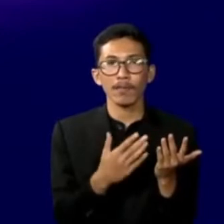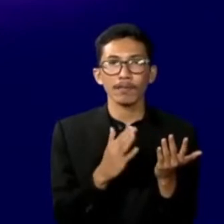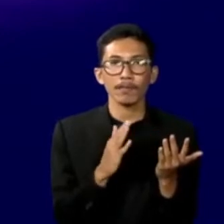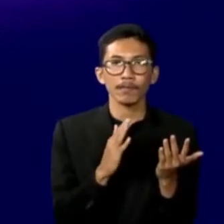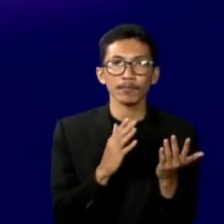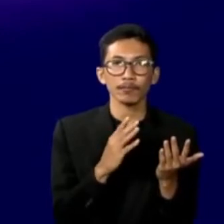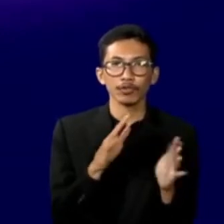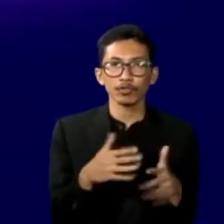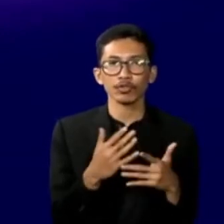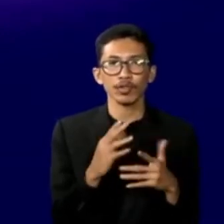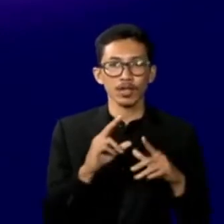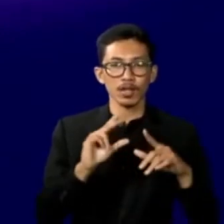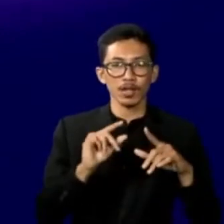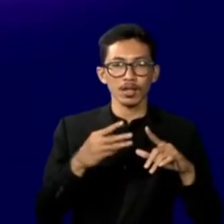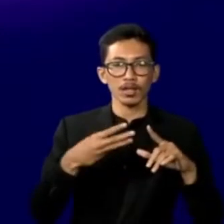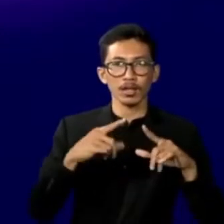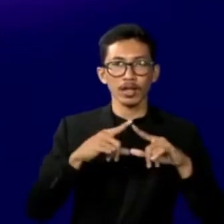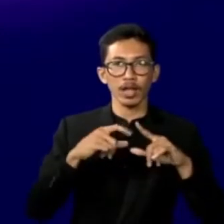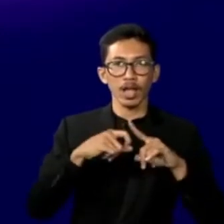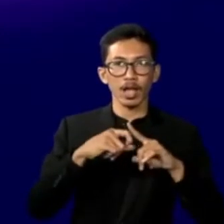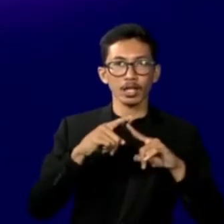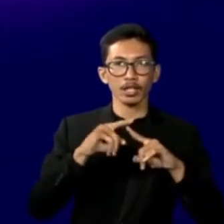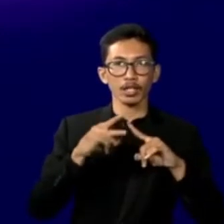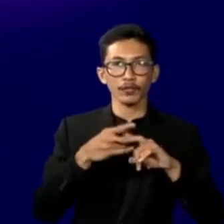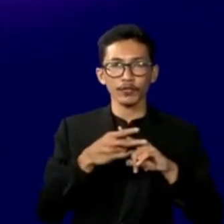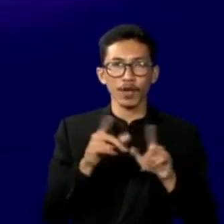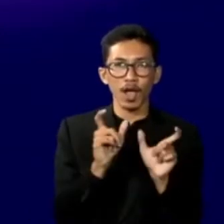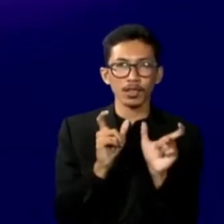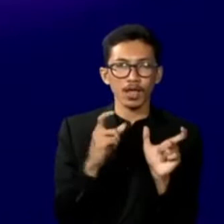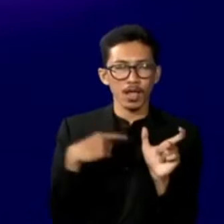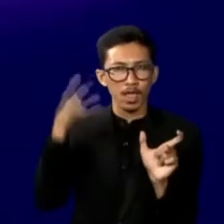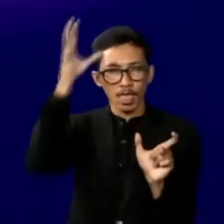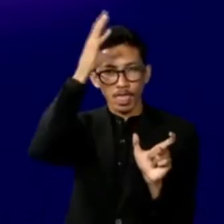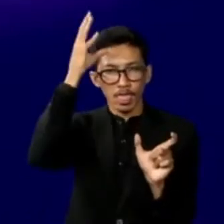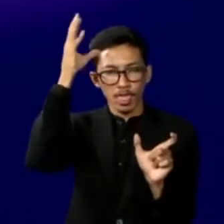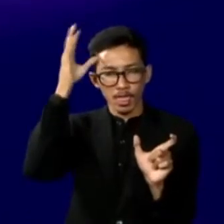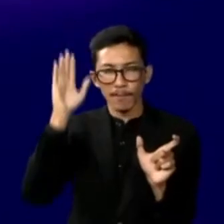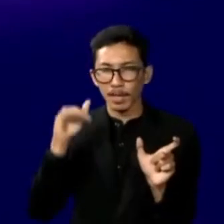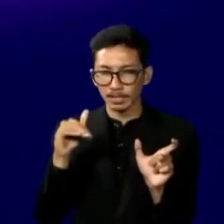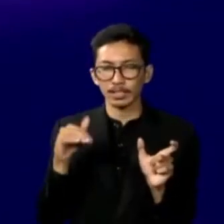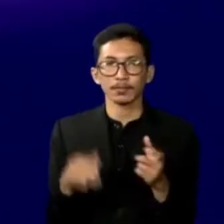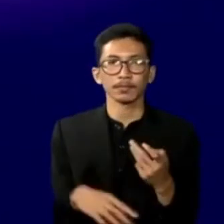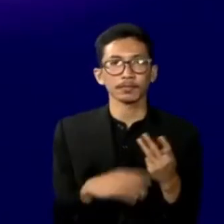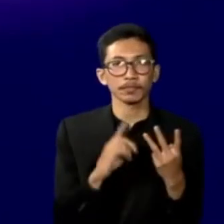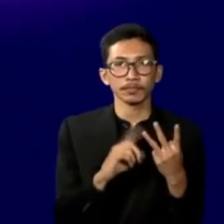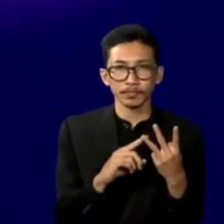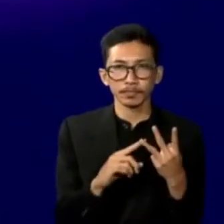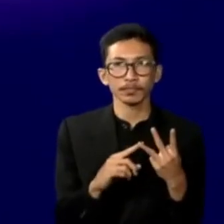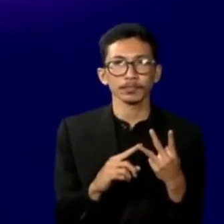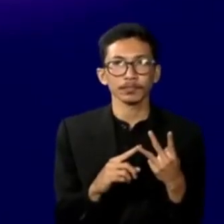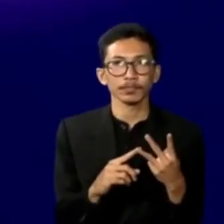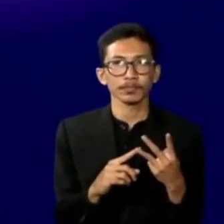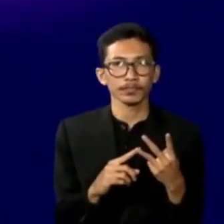kalau membuat masyarakat kau agak sungkan dan yang terakhir ini khususnya untuk yang tolongan menengah dan ke